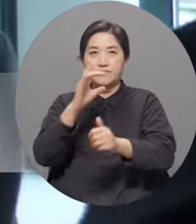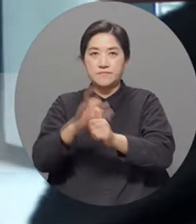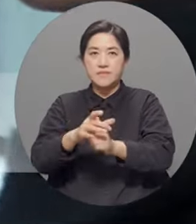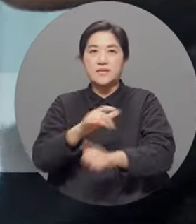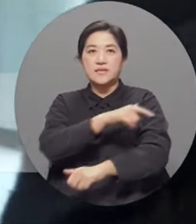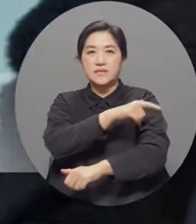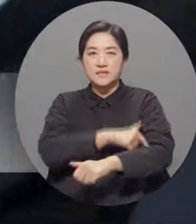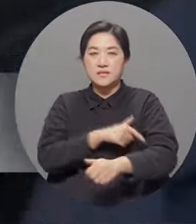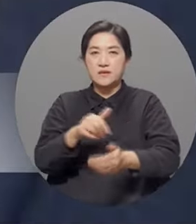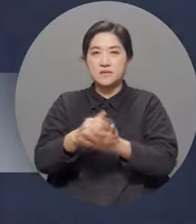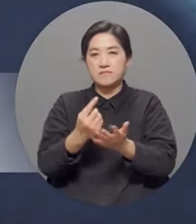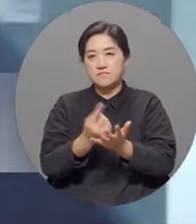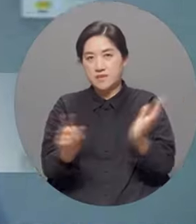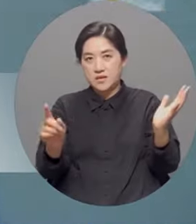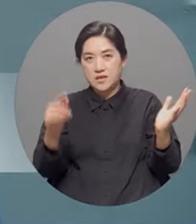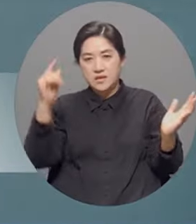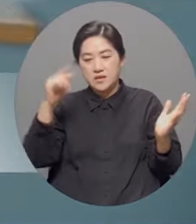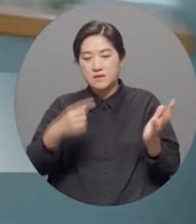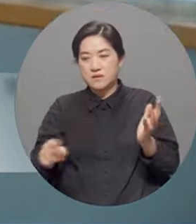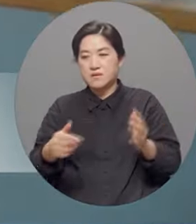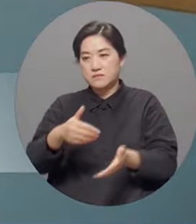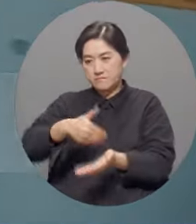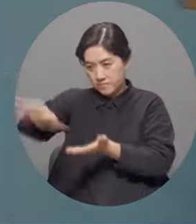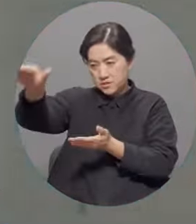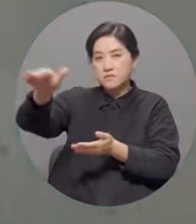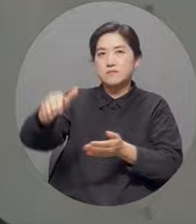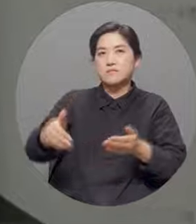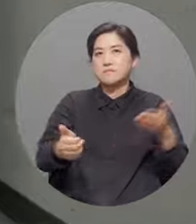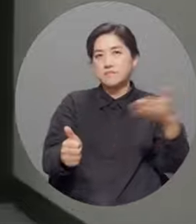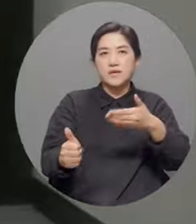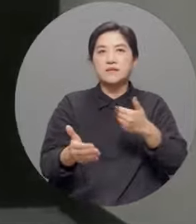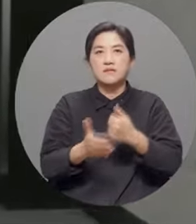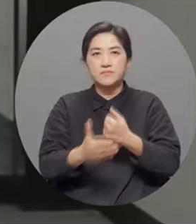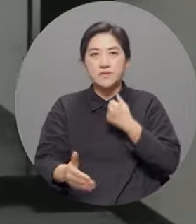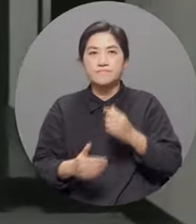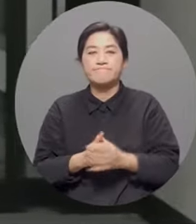나왔습니다. 다른 이사들이 나가줄 것을 요구했기 때문입니다.